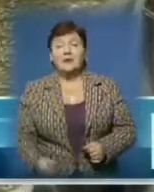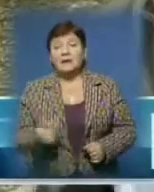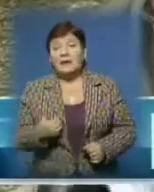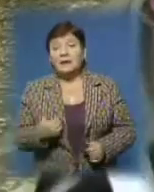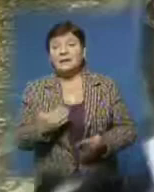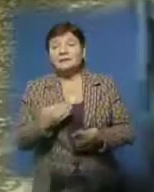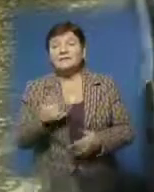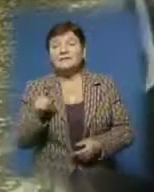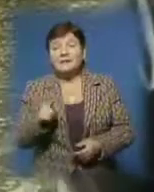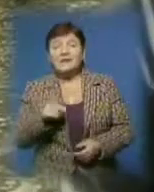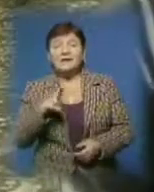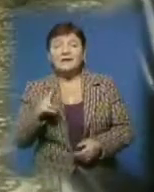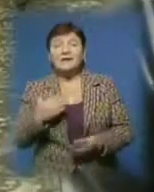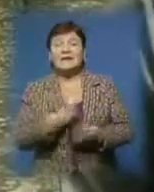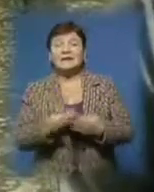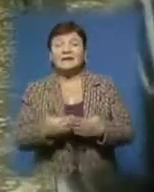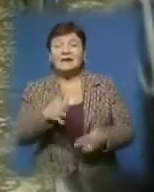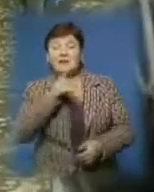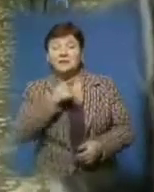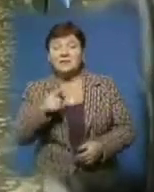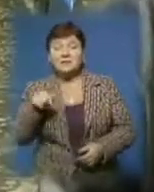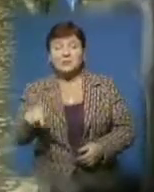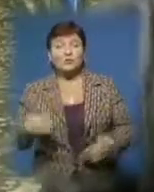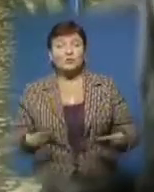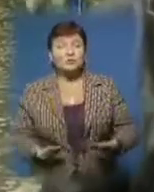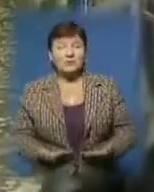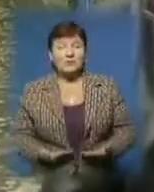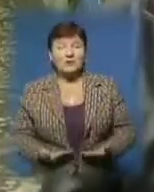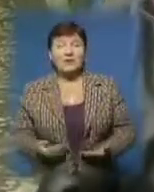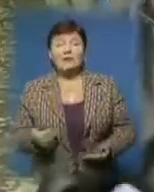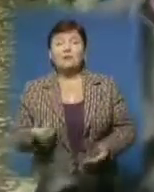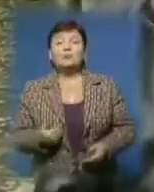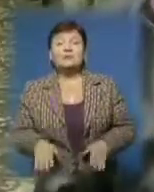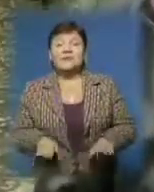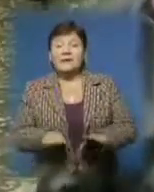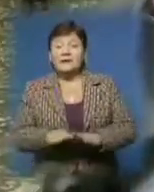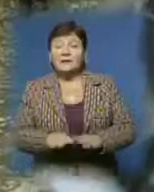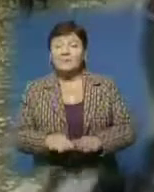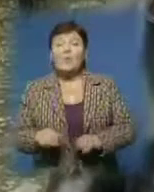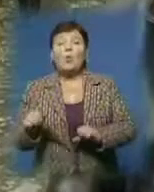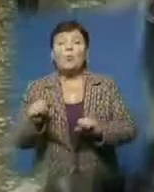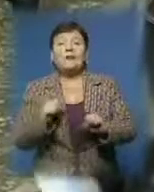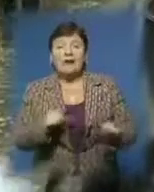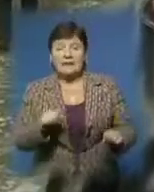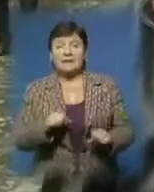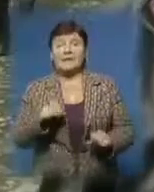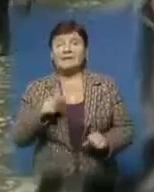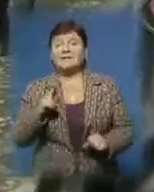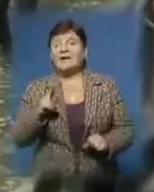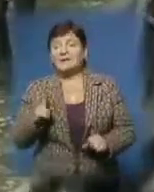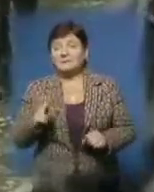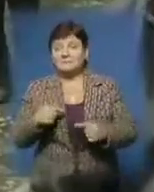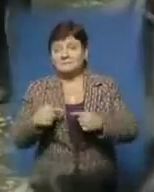на увазі тих жильців, які на даний час тут проживають. У нас тут були такі з довгами, помирали, з довгами потікали, я просто поясню